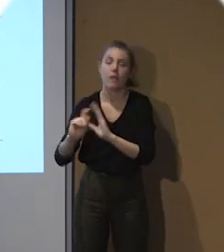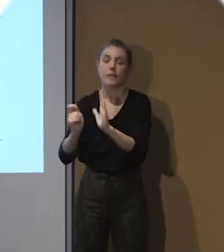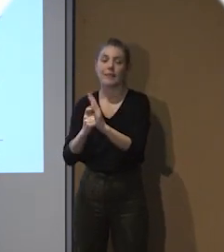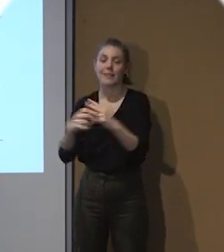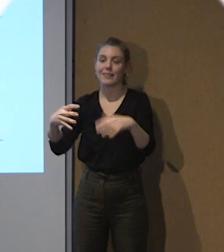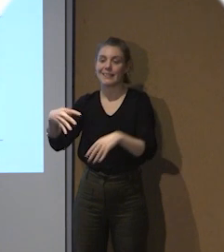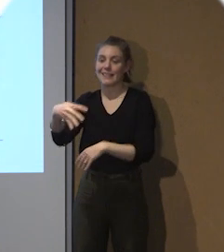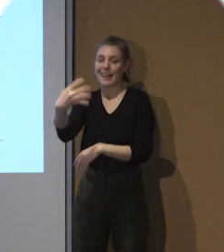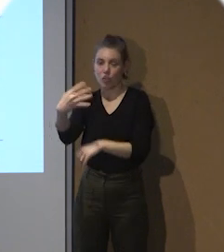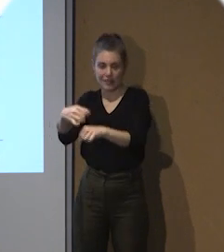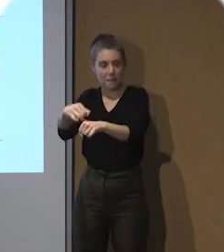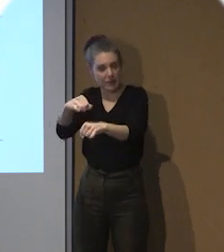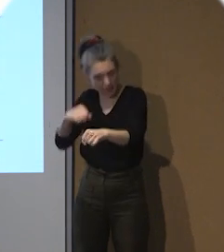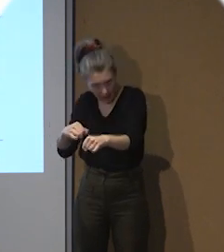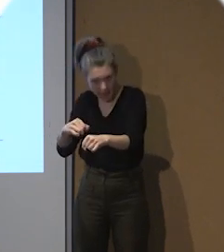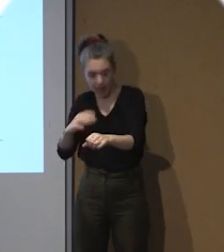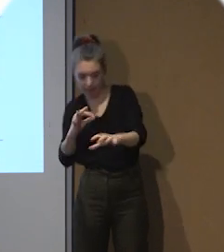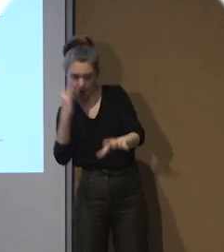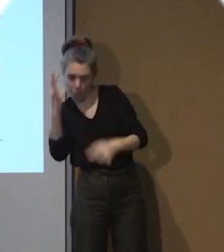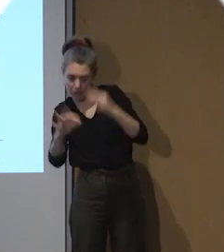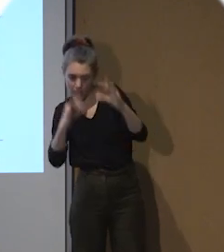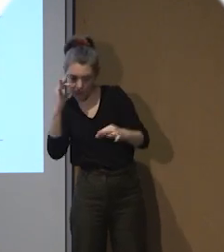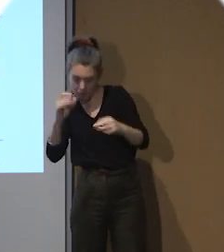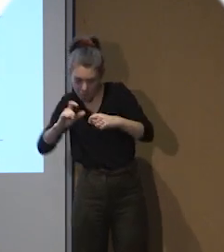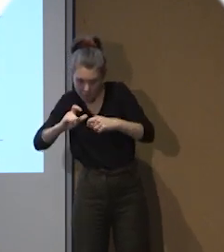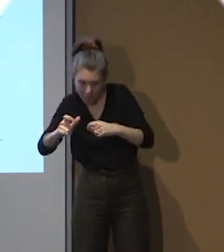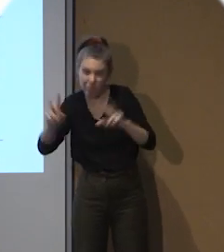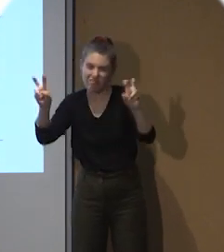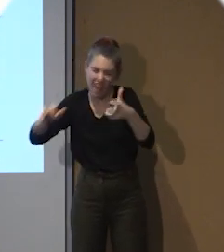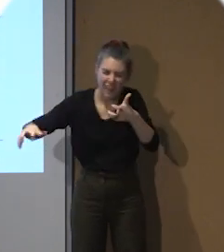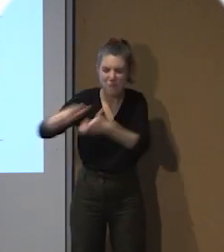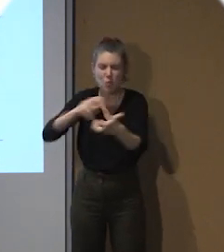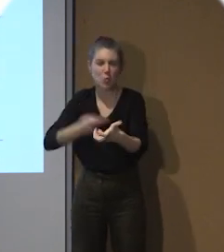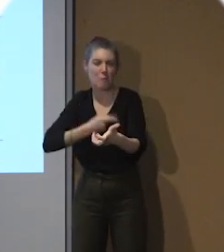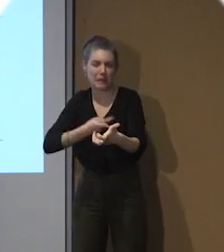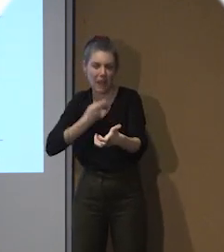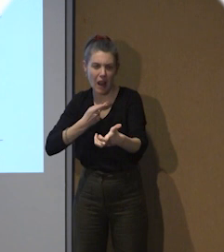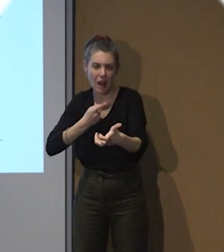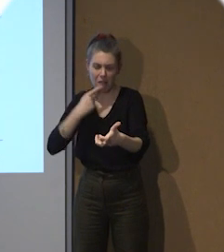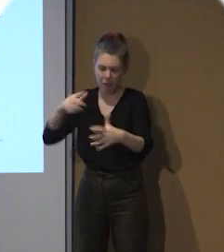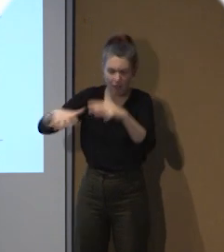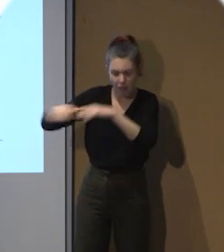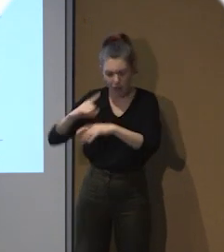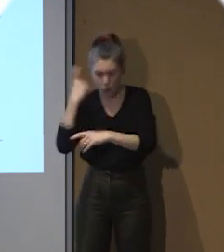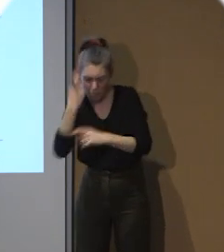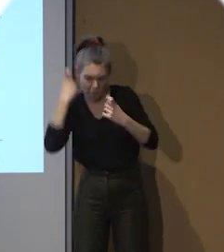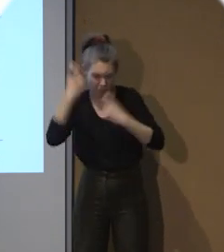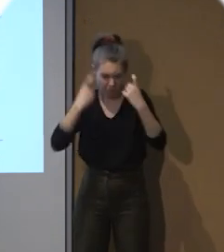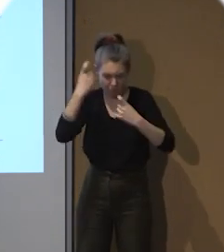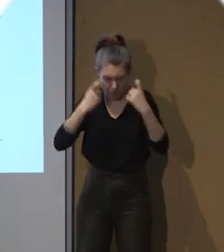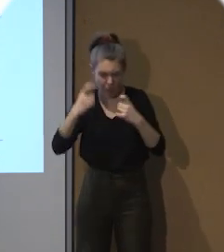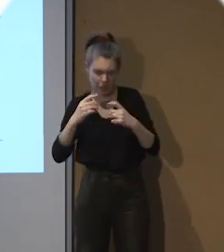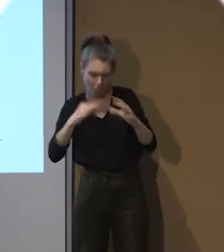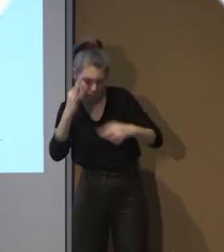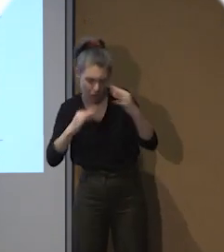révolution des idées médicales va se mettre en marche jusqu'au XIXe siècle, où les États-nations vont investir la gymnastique. En fait, les pays